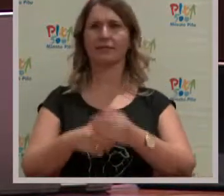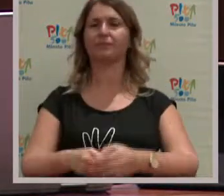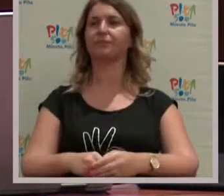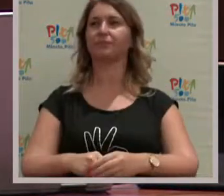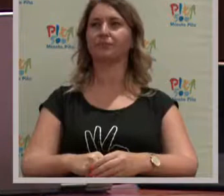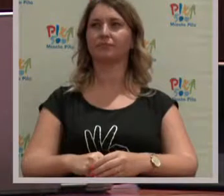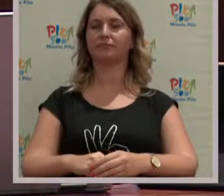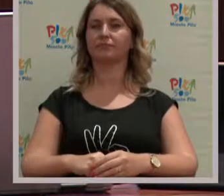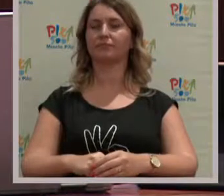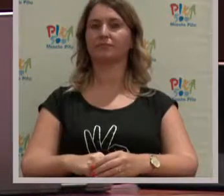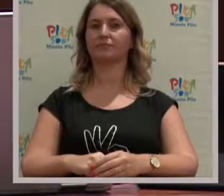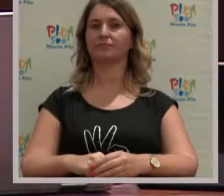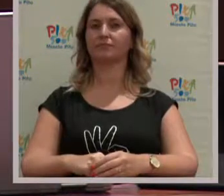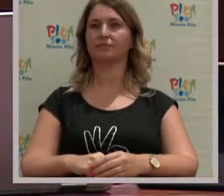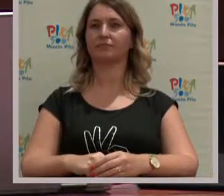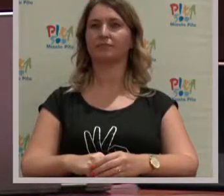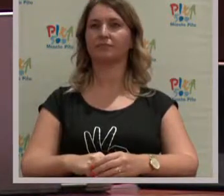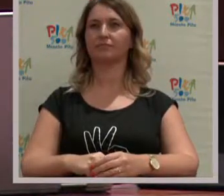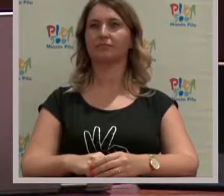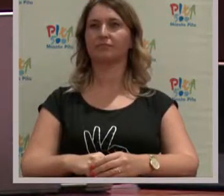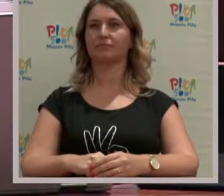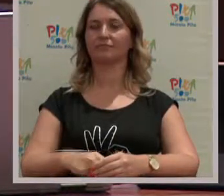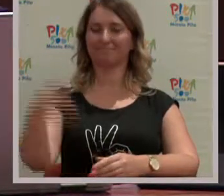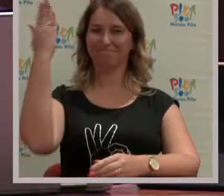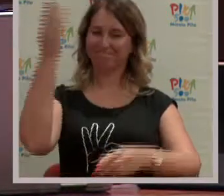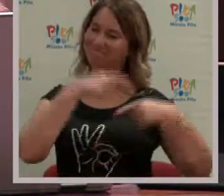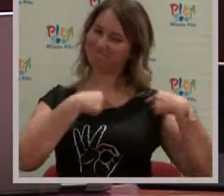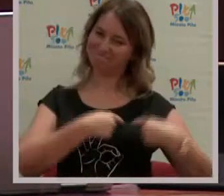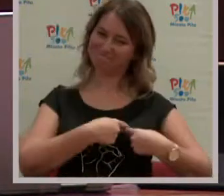panią i panów bardzo serdecznie.